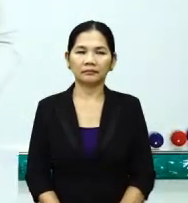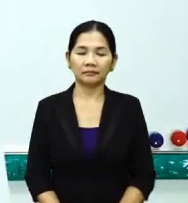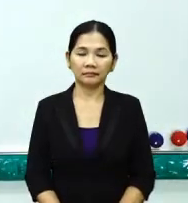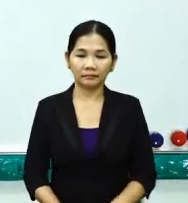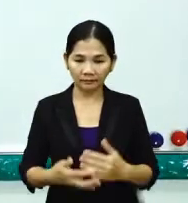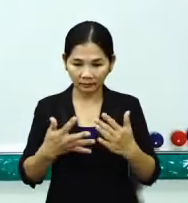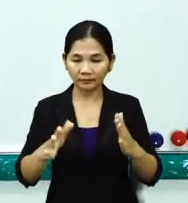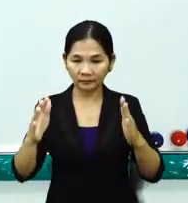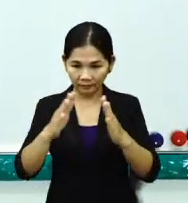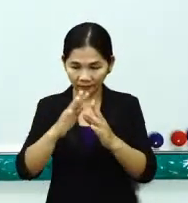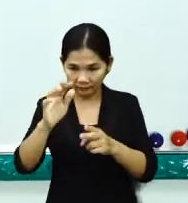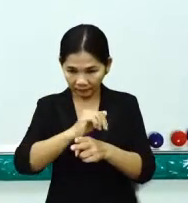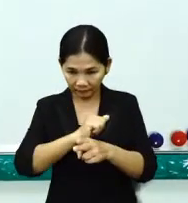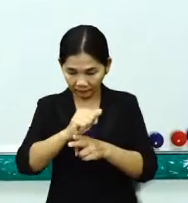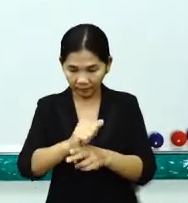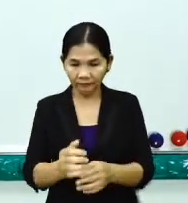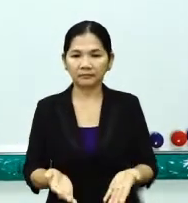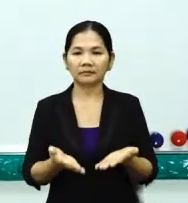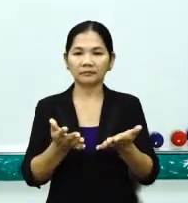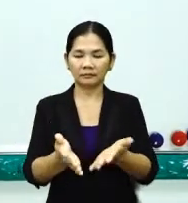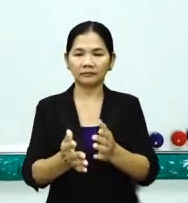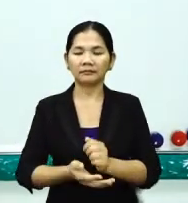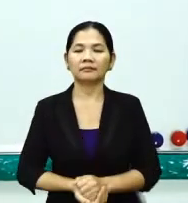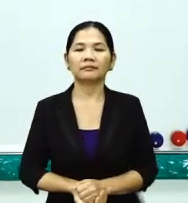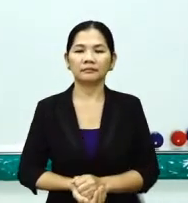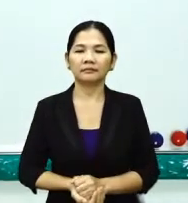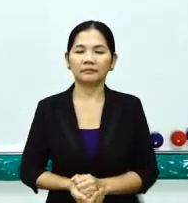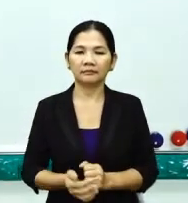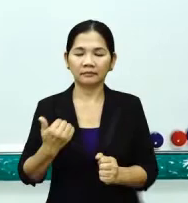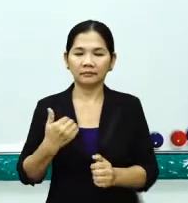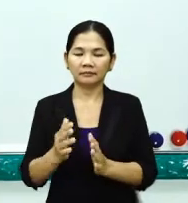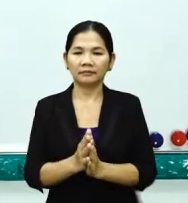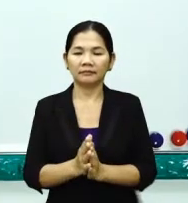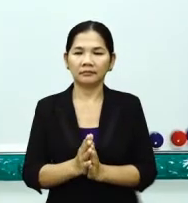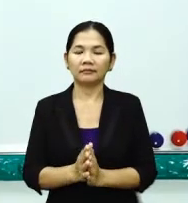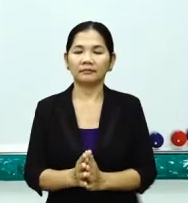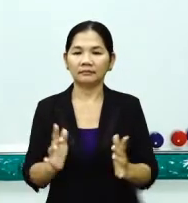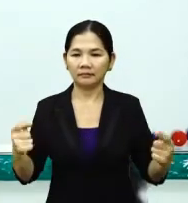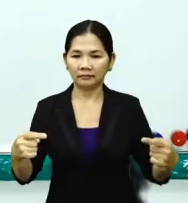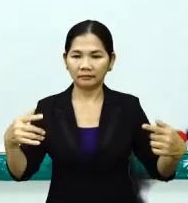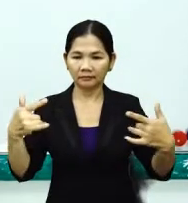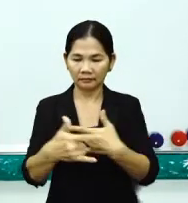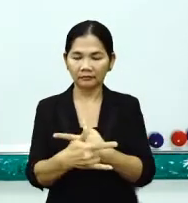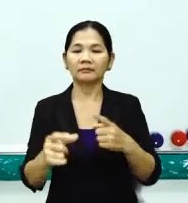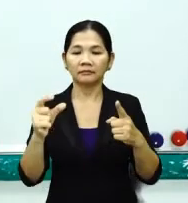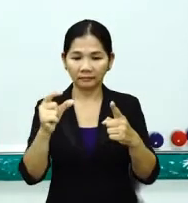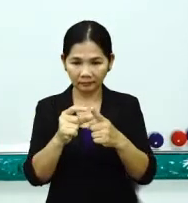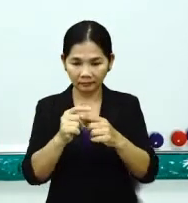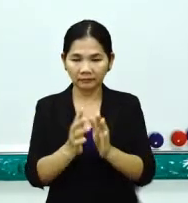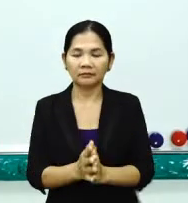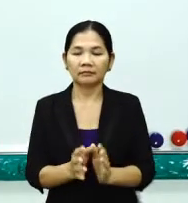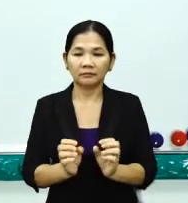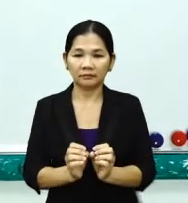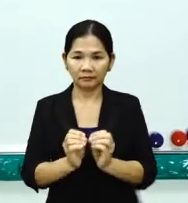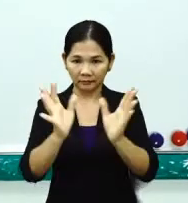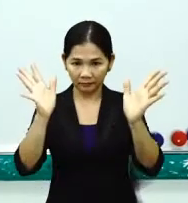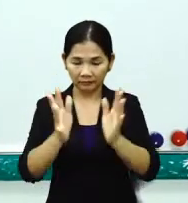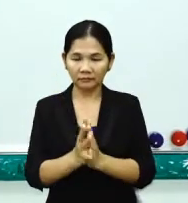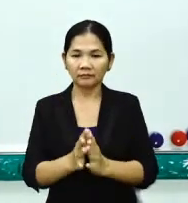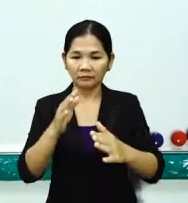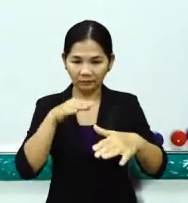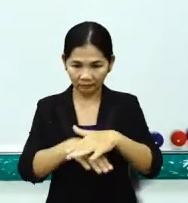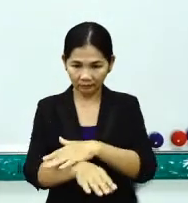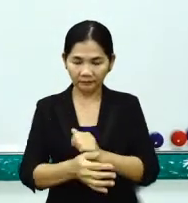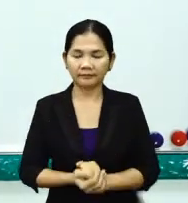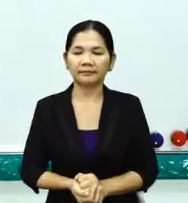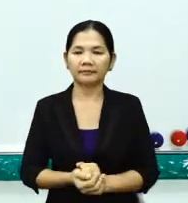Chà, chẳng cái cặp té đây này cụ đại con phơi nó cứ Chà, cho rô bạc để sắp nâng biết Chán